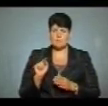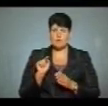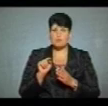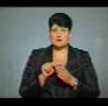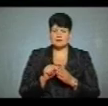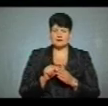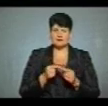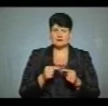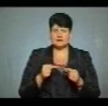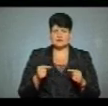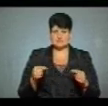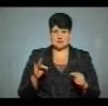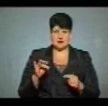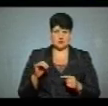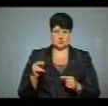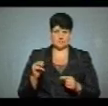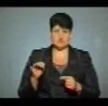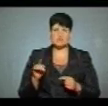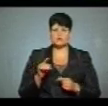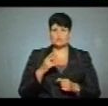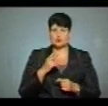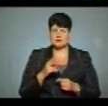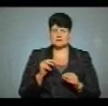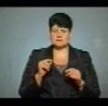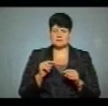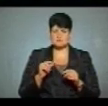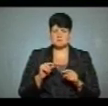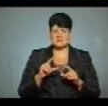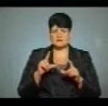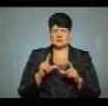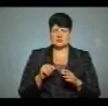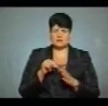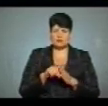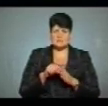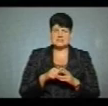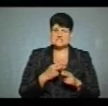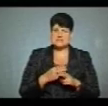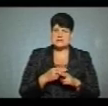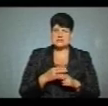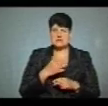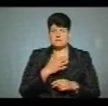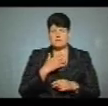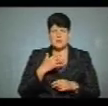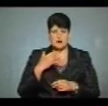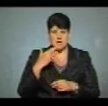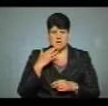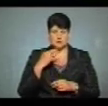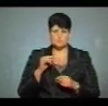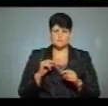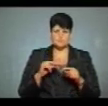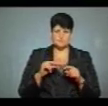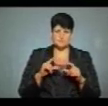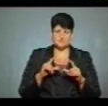певні органічні речовини, на що показує підвищений вміст заліза, багато